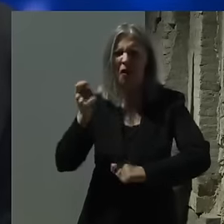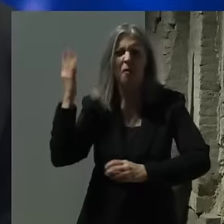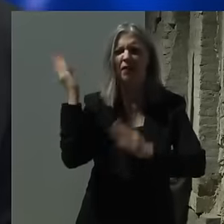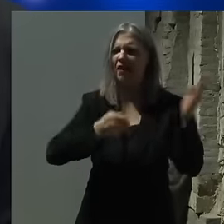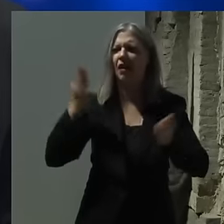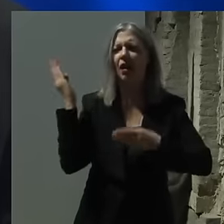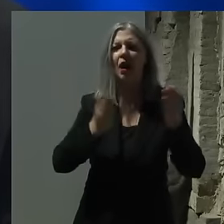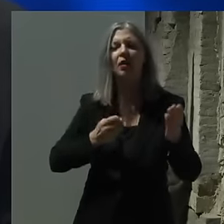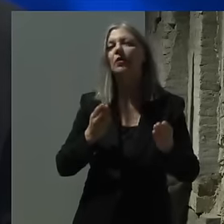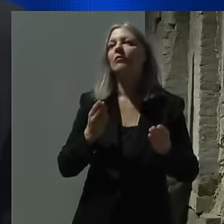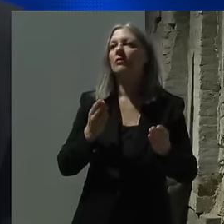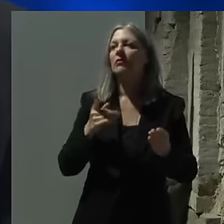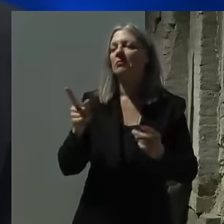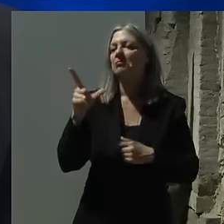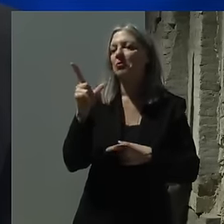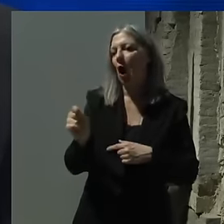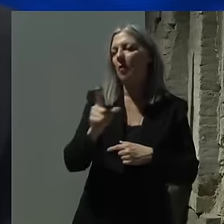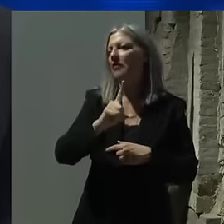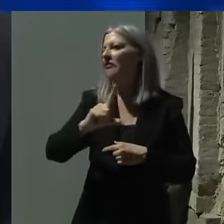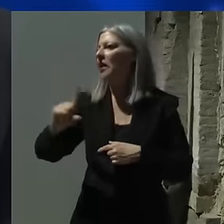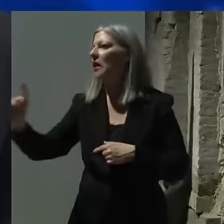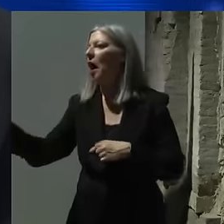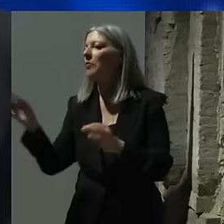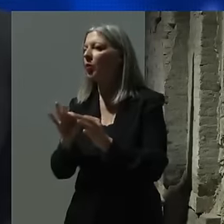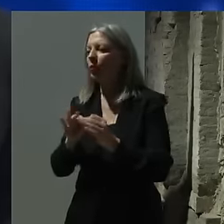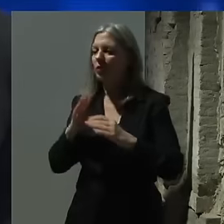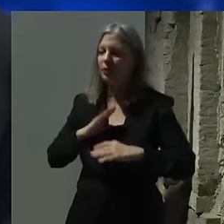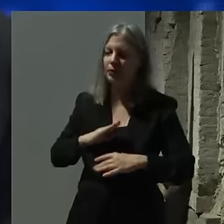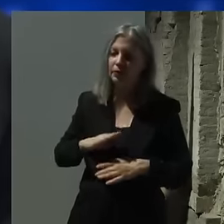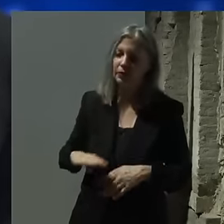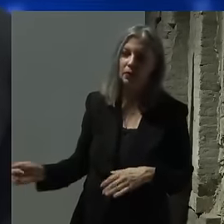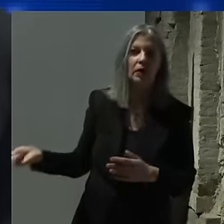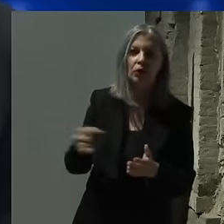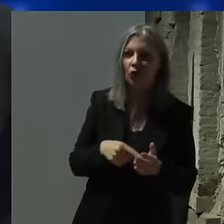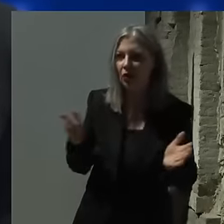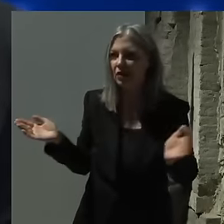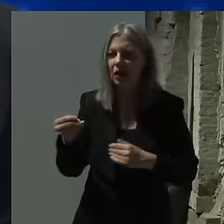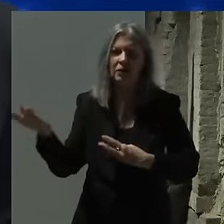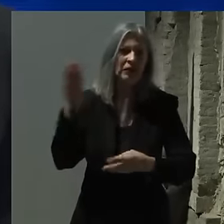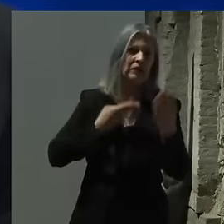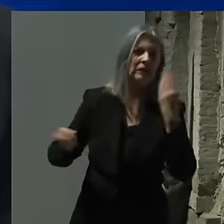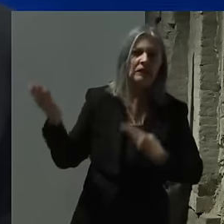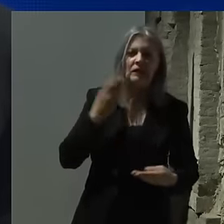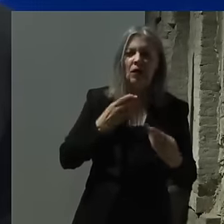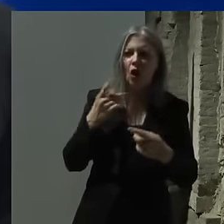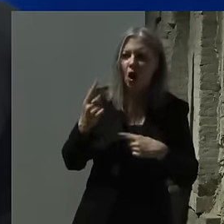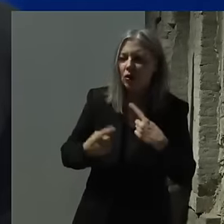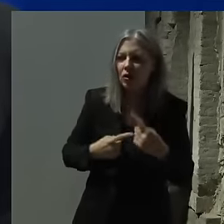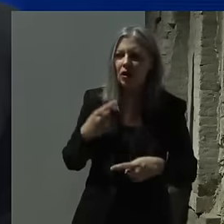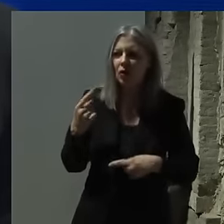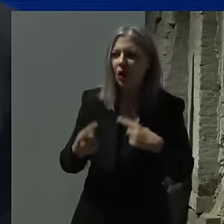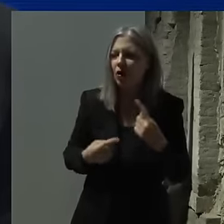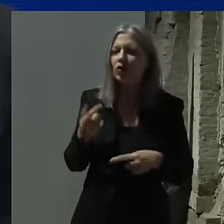uscivano, andavano via qualche minuto, rientravano ribadendomi che dovevo confessare, perché altri avranno